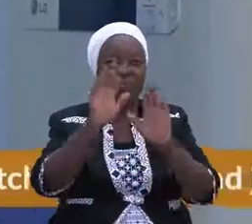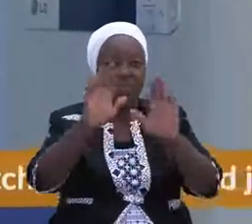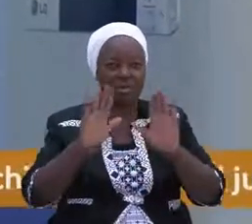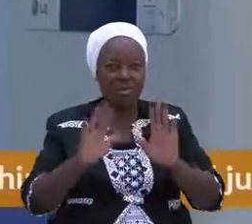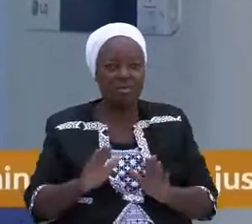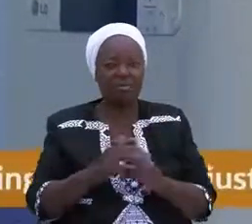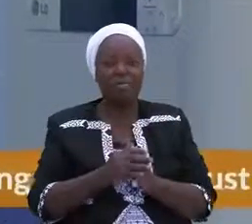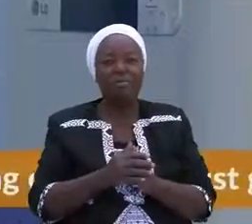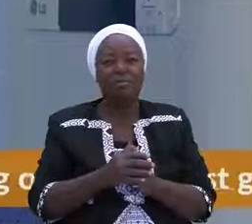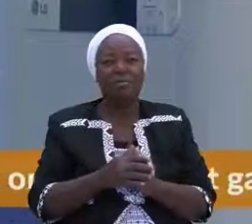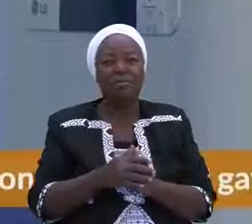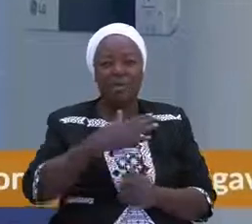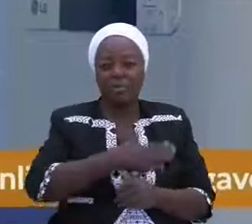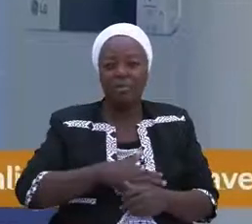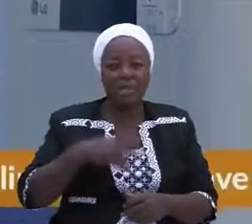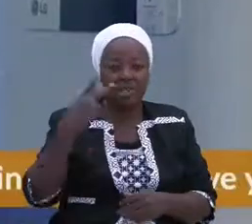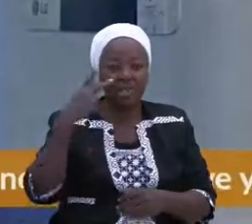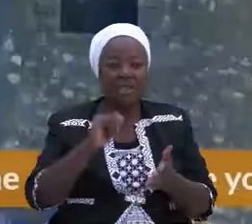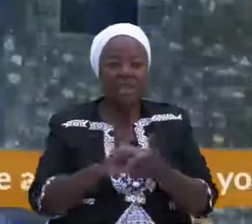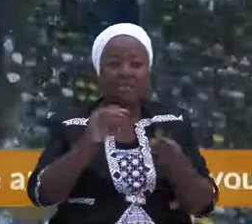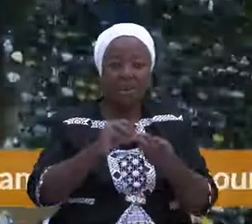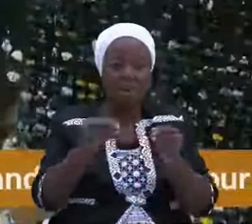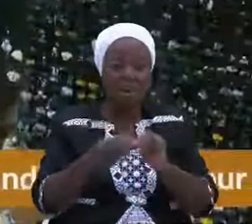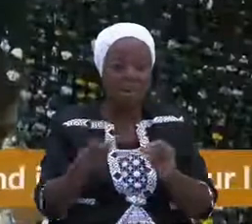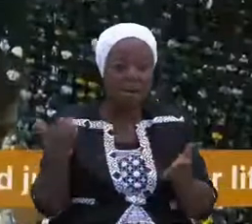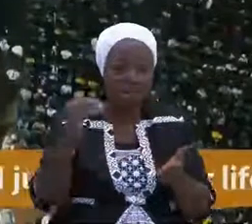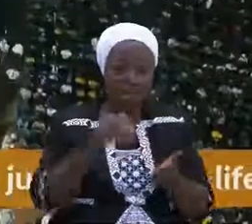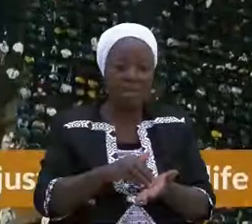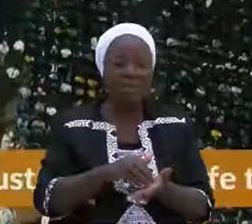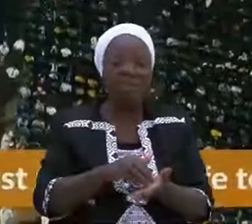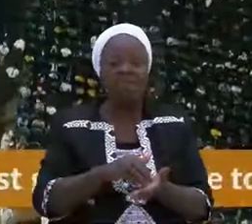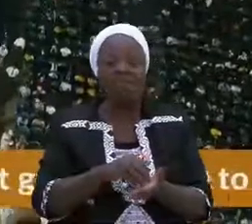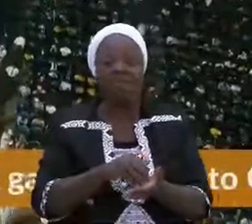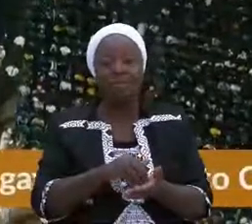Vérifiez le numéro à l'écran ou bien le lien.